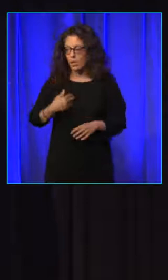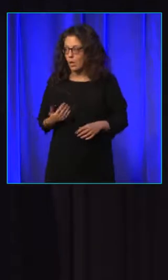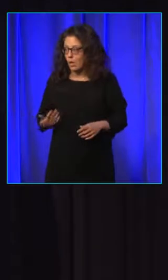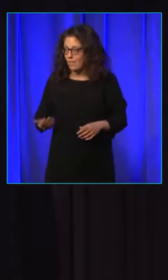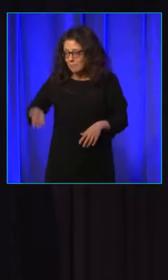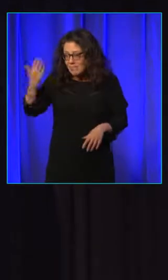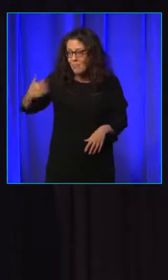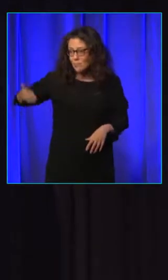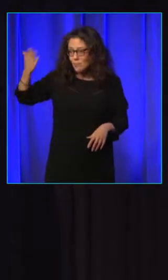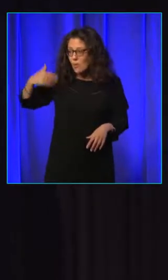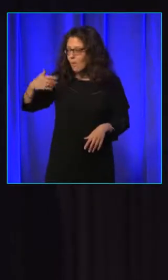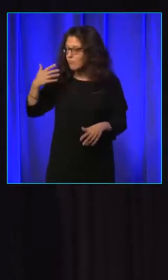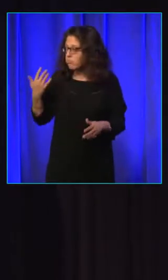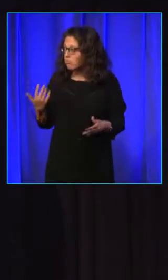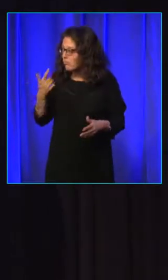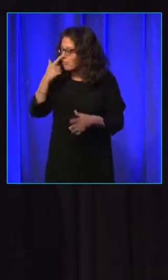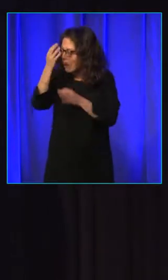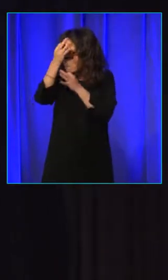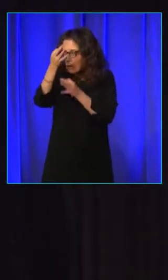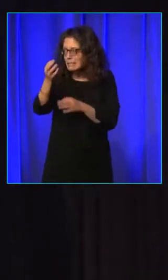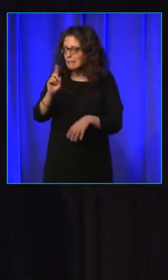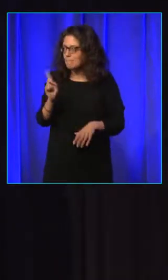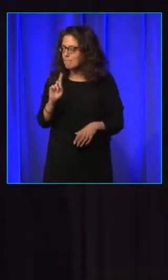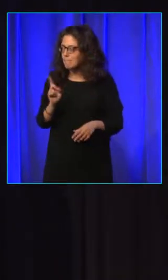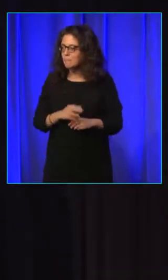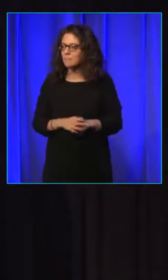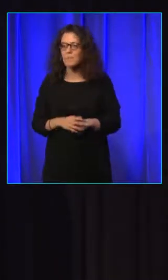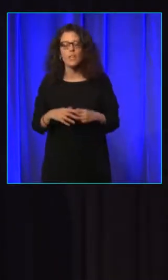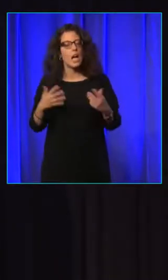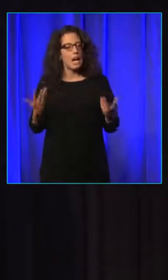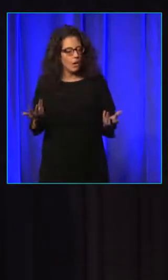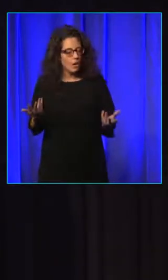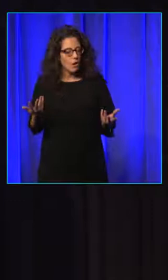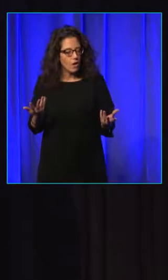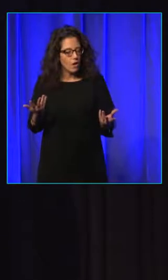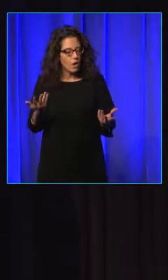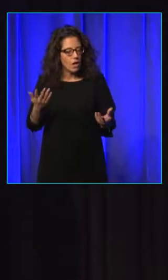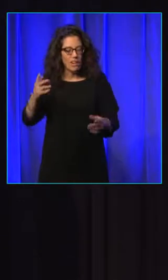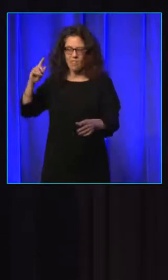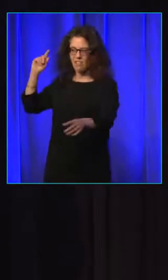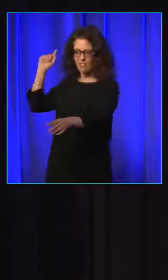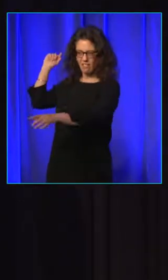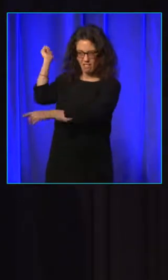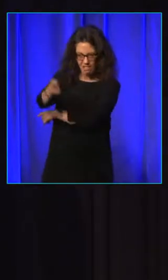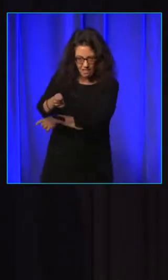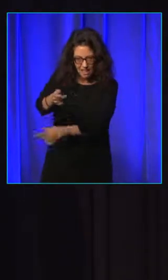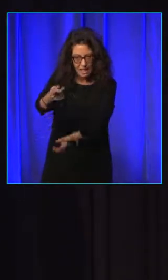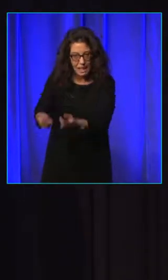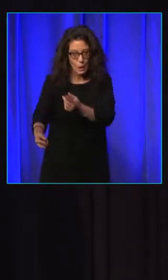C'était il y a longtemps, donc ce ne sera pas très, très précis les souvenirs. Alors, est-ce que le service est un retour de